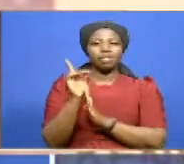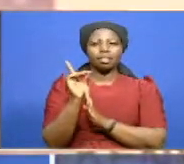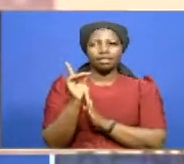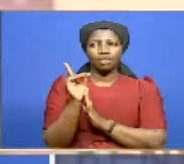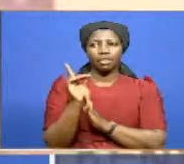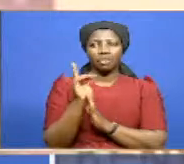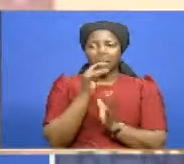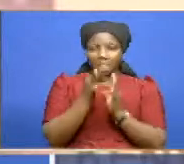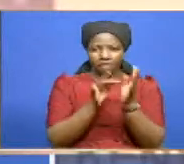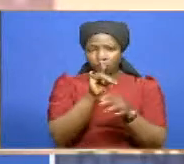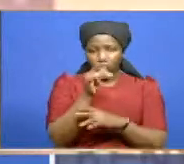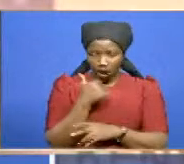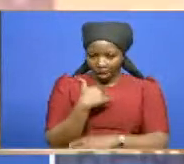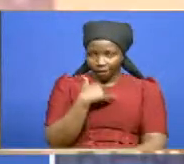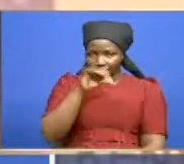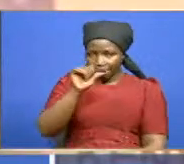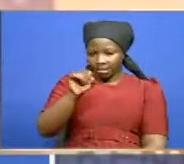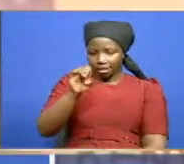have satellites in space